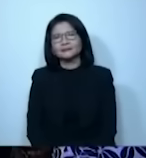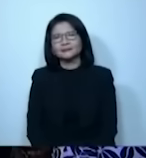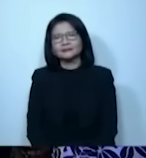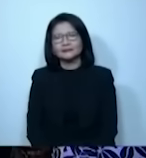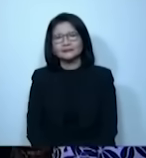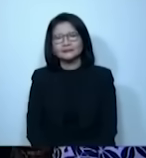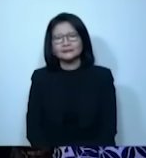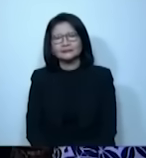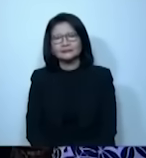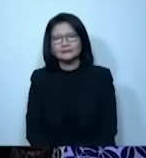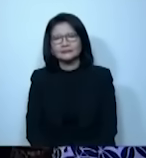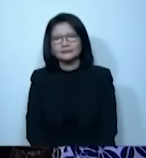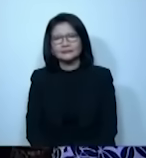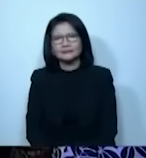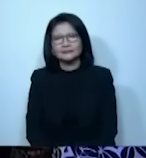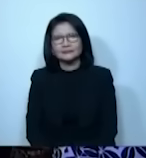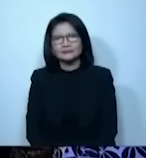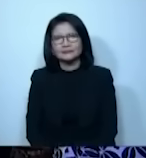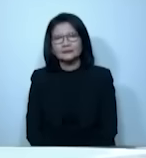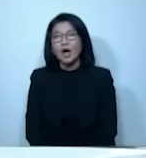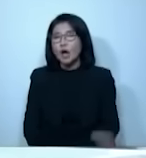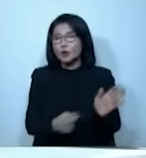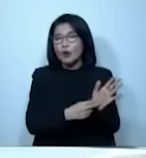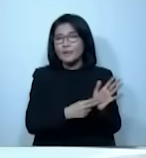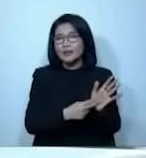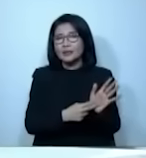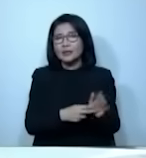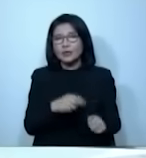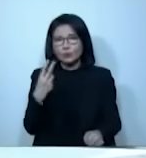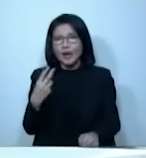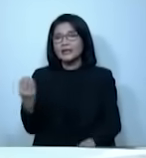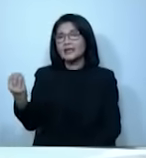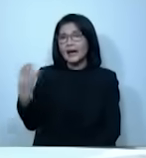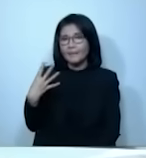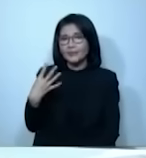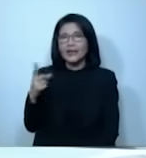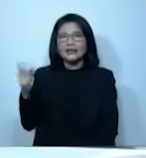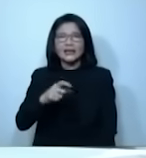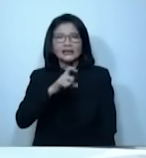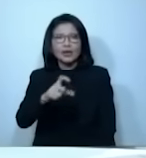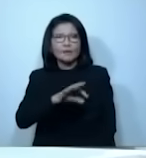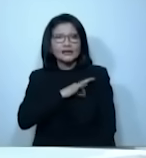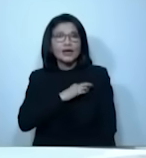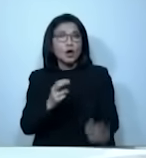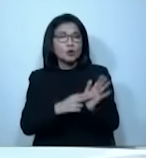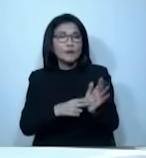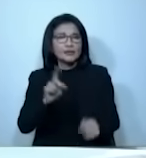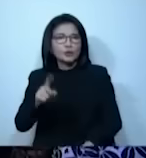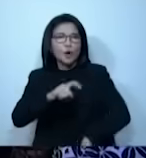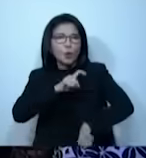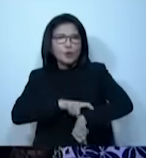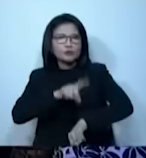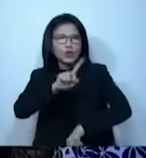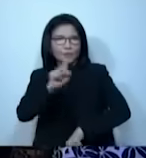kami berikan kesempatan kepada calon Presiden nomor urut 2 untuk menanggapi tanggapan dari calon Presiden nomor urut 1 waktunya